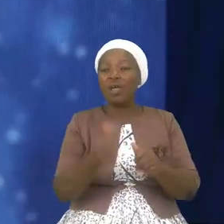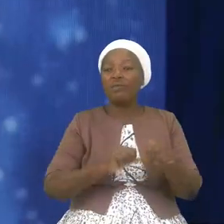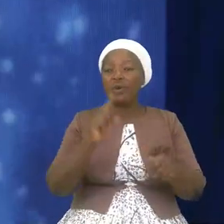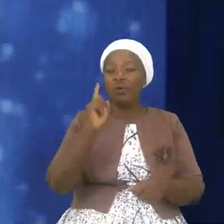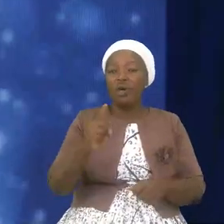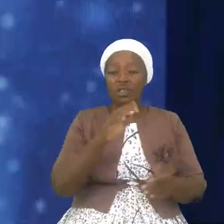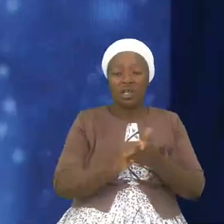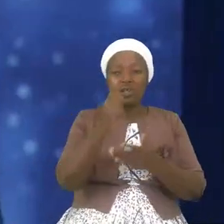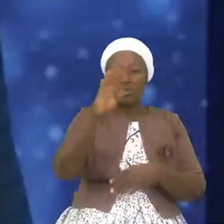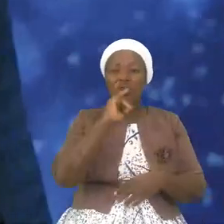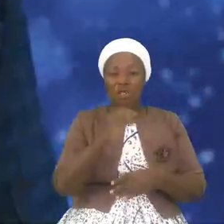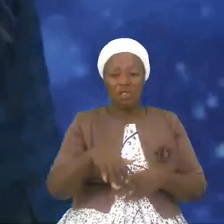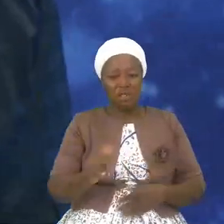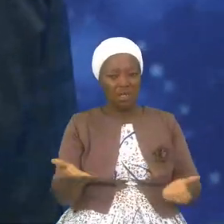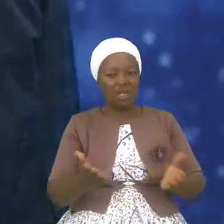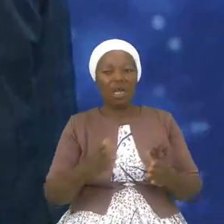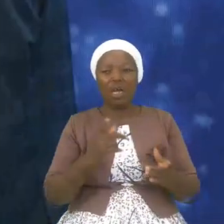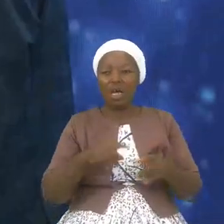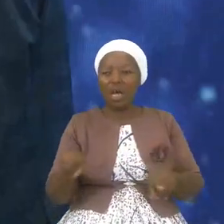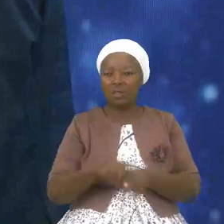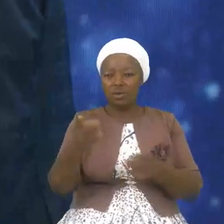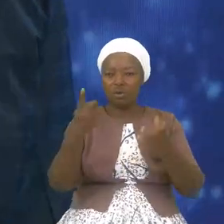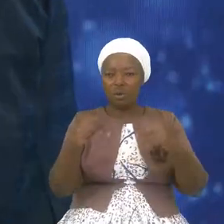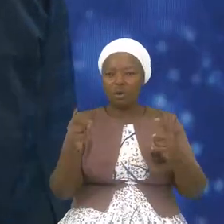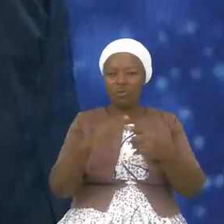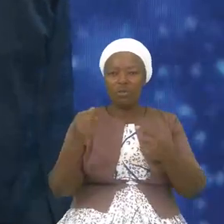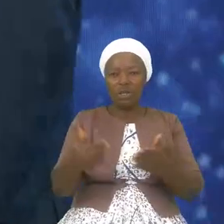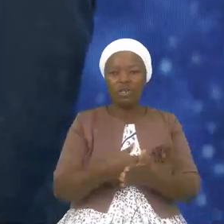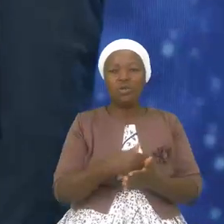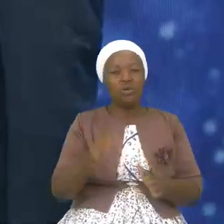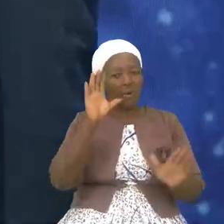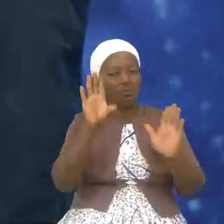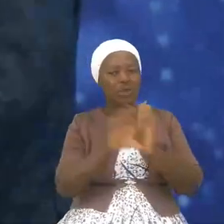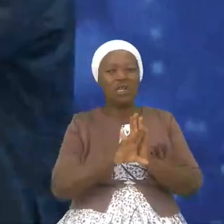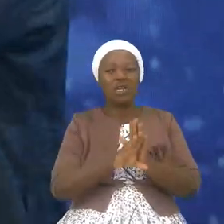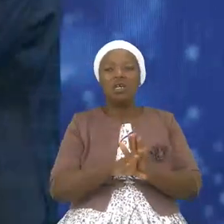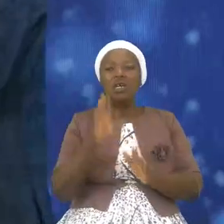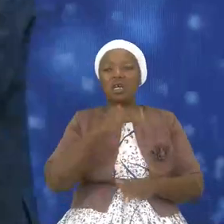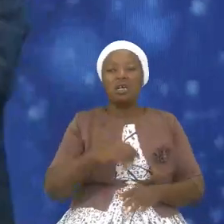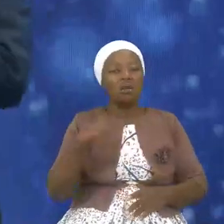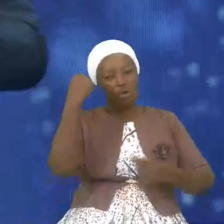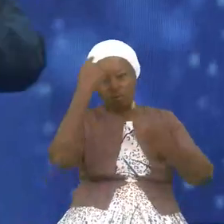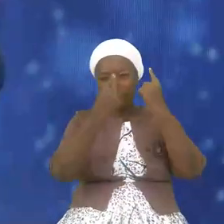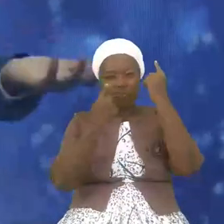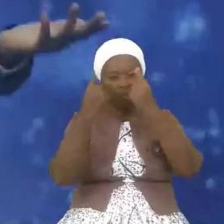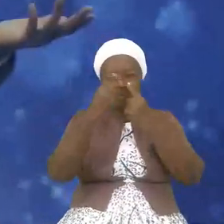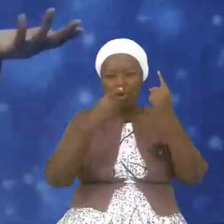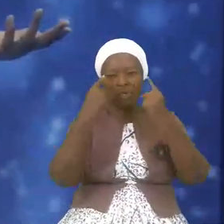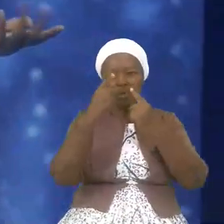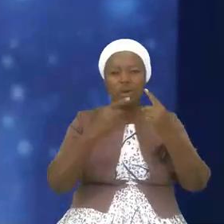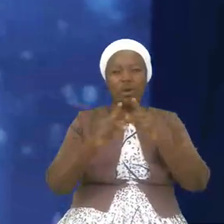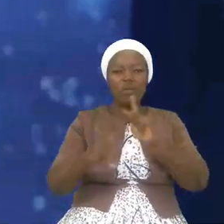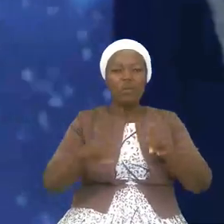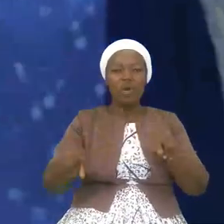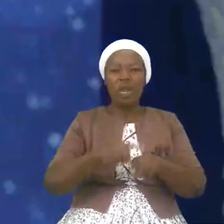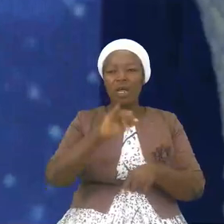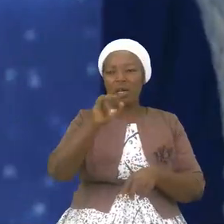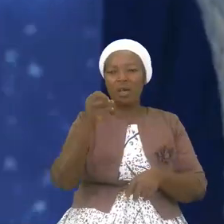monde. Ce Dieu est toujours là. Quand il vient dans la Nouvelle Alliance, il a pesé des gens comme Jean,